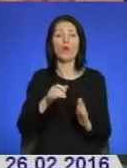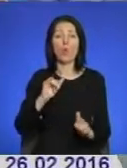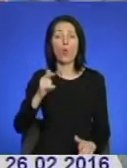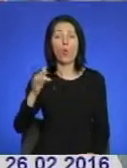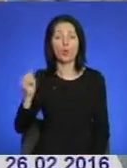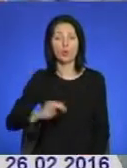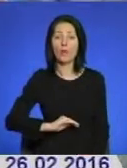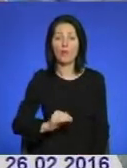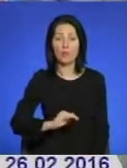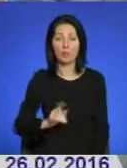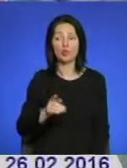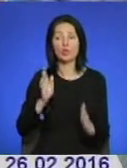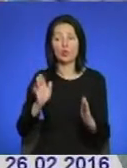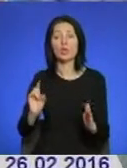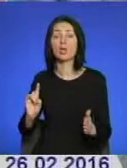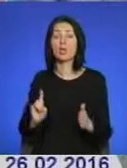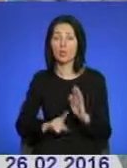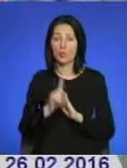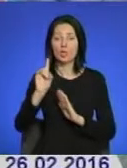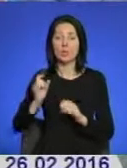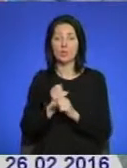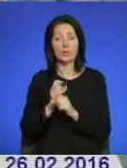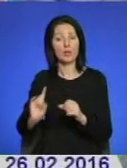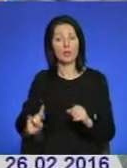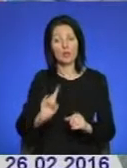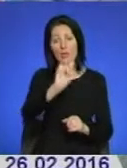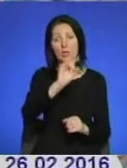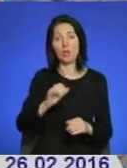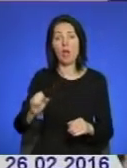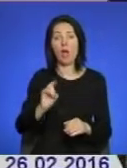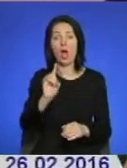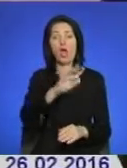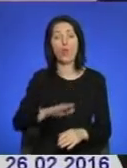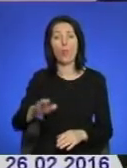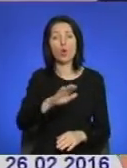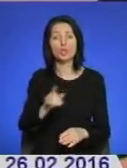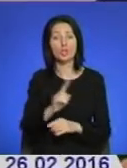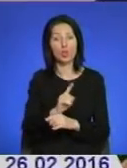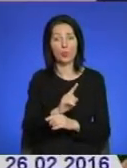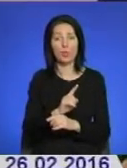«Візейр», аби лише запустити повітряні рейси в аеропорті Тернополя. Віддаємо